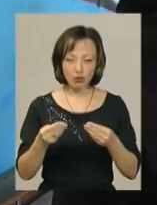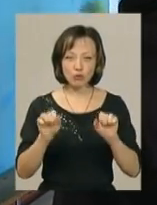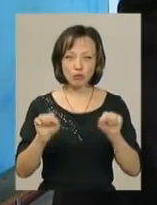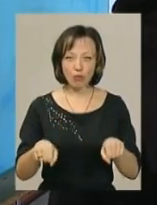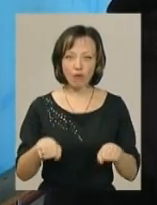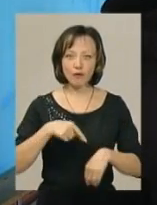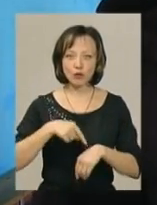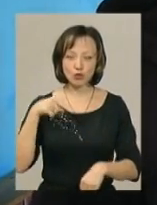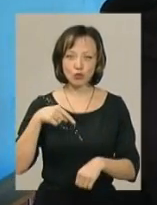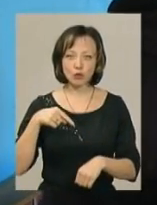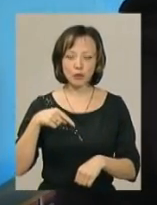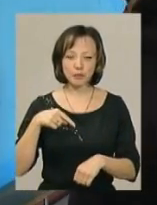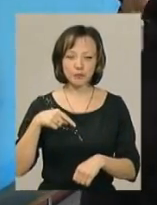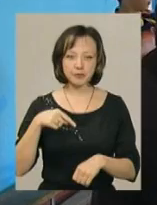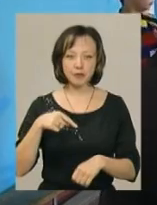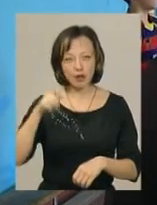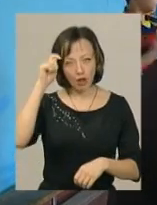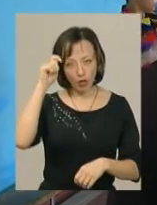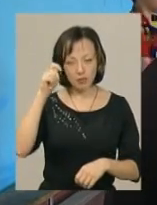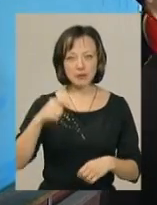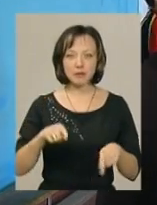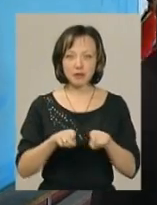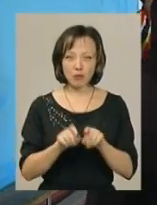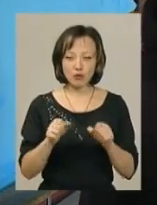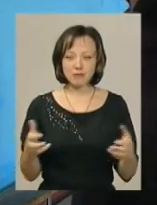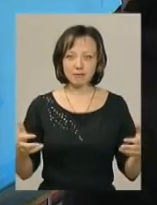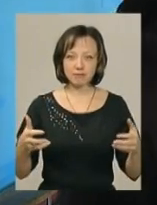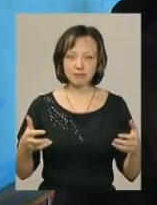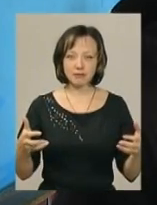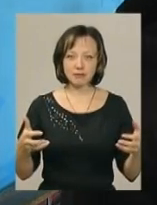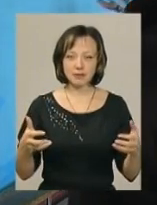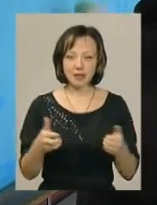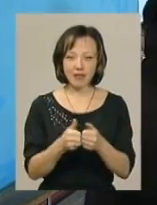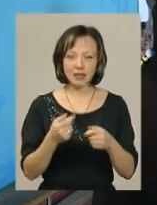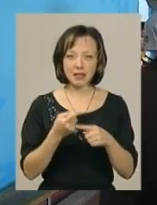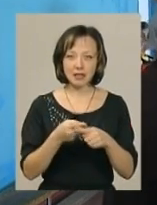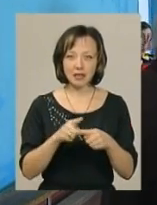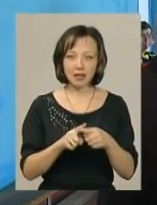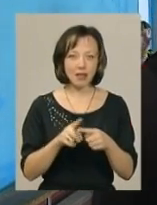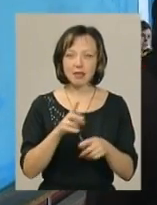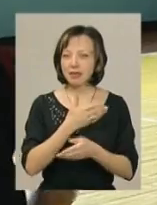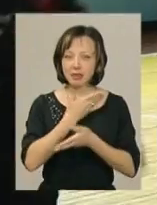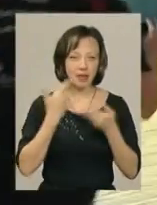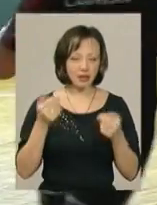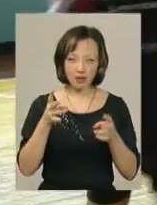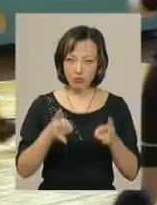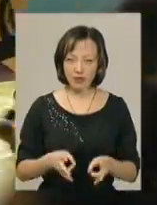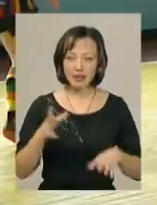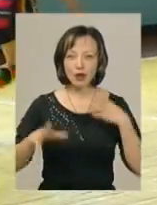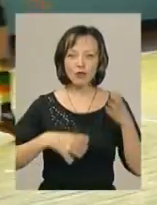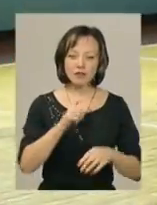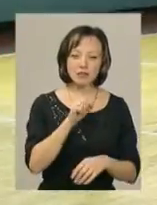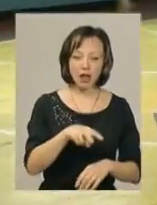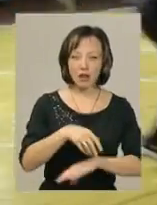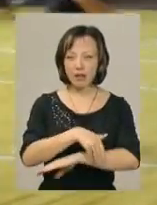змогу відчути хлопцям контакт, що їх можуть захватити і в той же час не травмуватись. Тренування в залі і